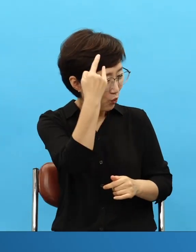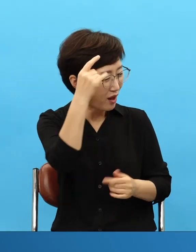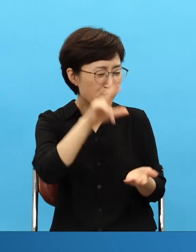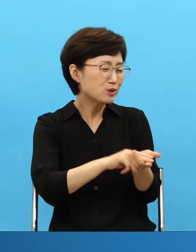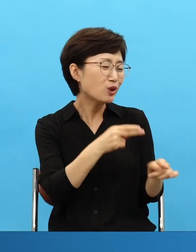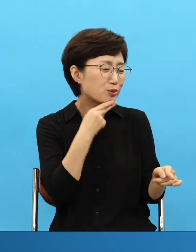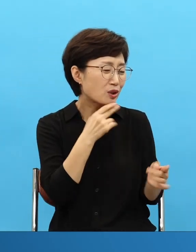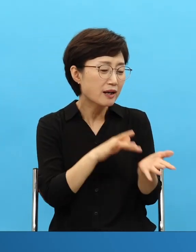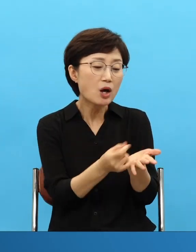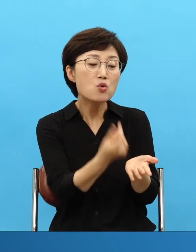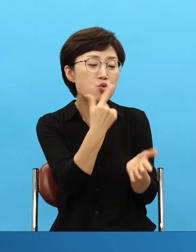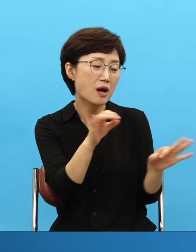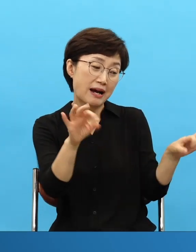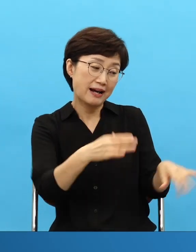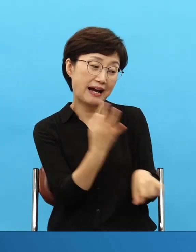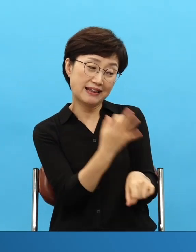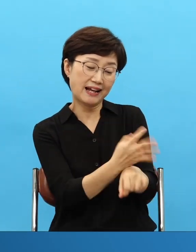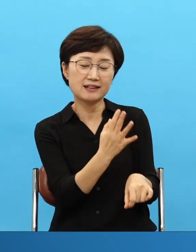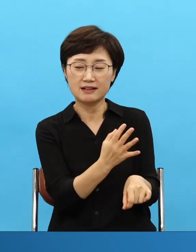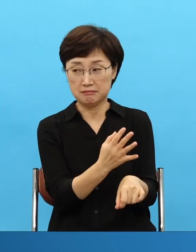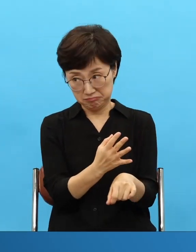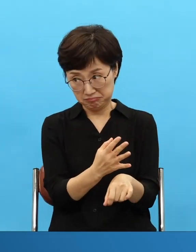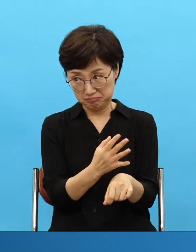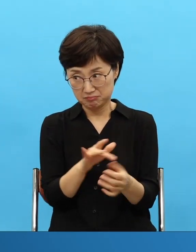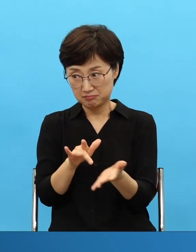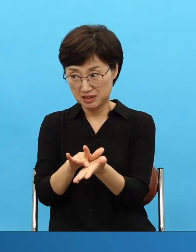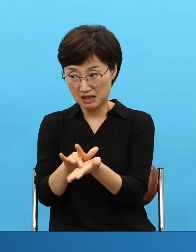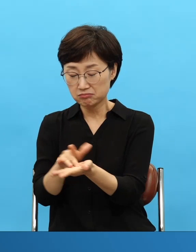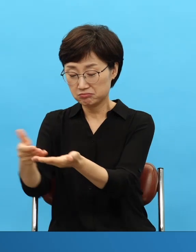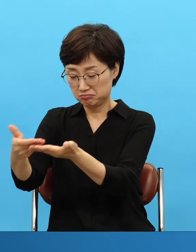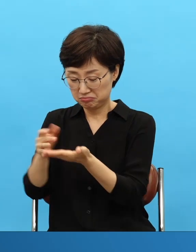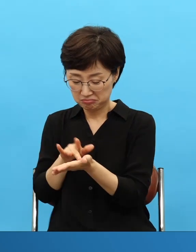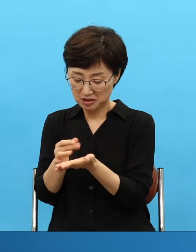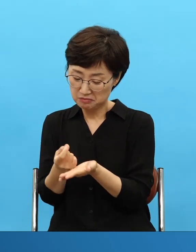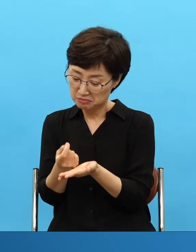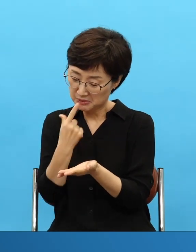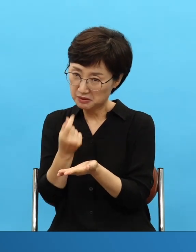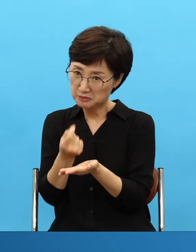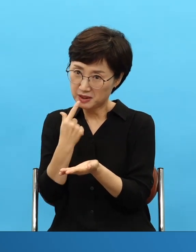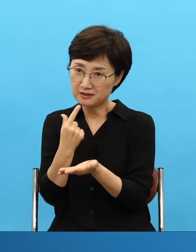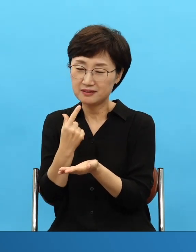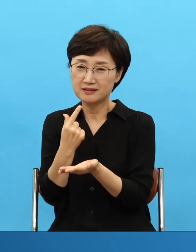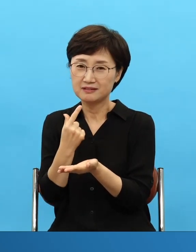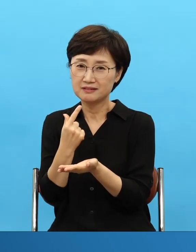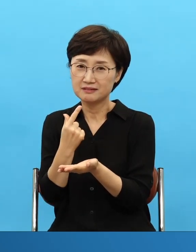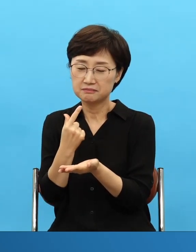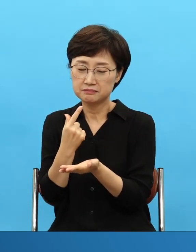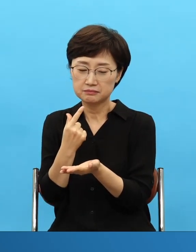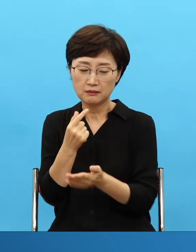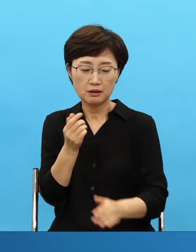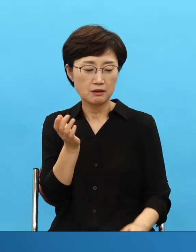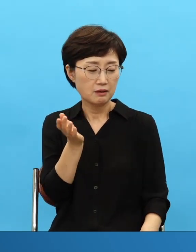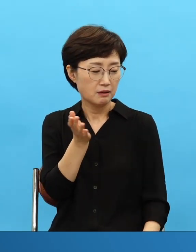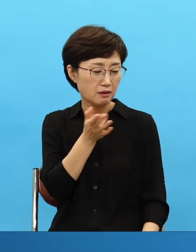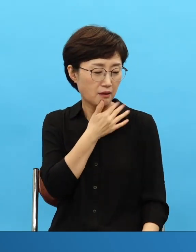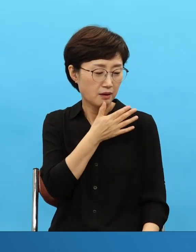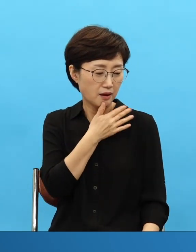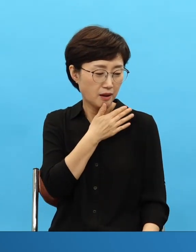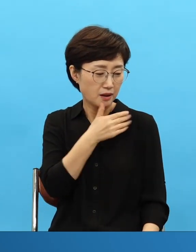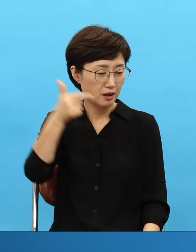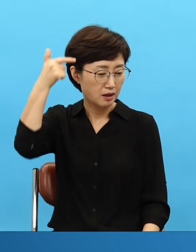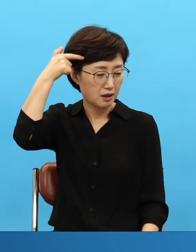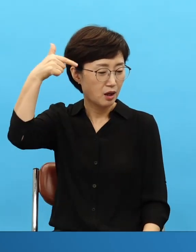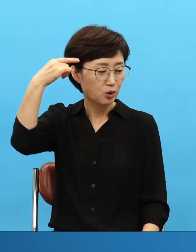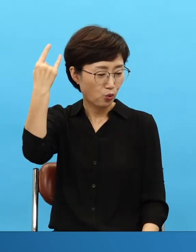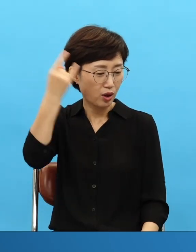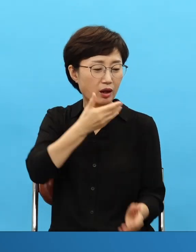약 먹으면 될 겁니다. 주더라고요. And the doctor said, everything is fine, just need to take some medication. 근데 야 이렇게 뇌가 중요합니다.